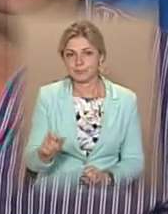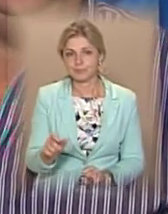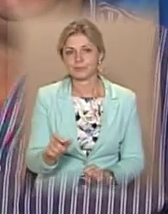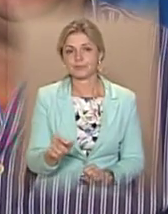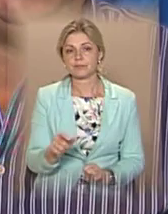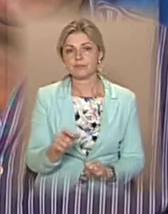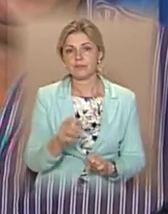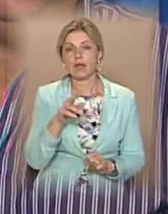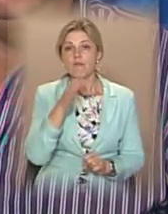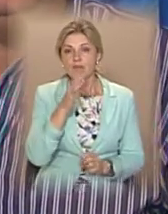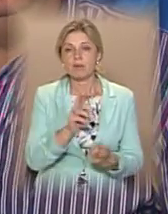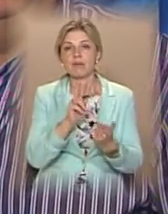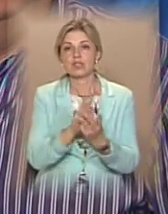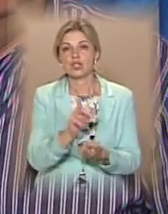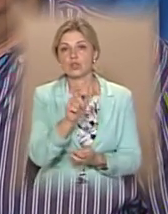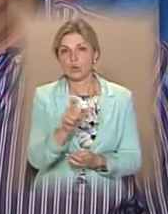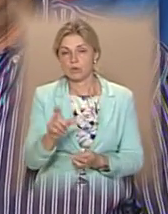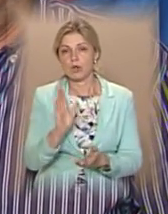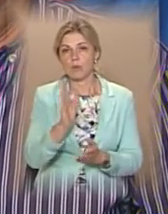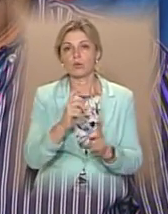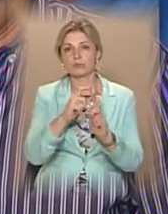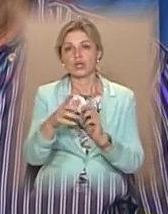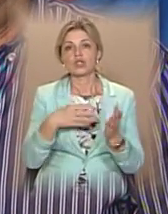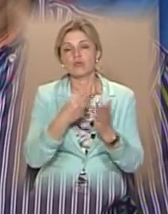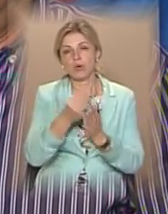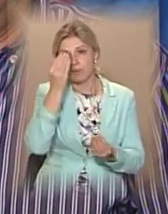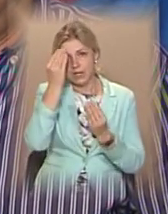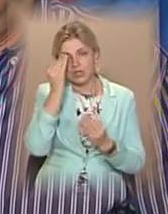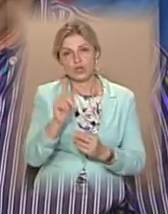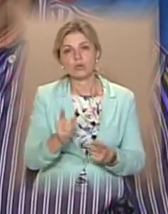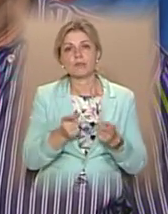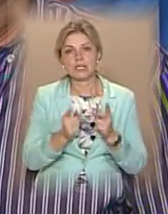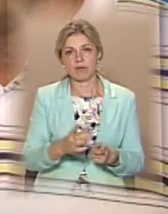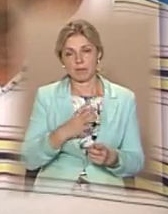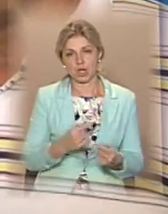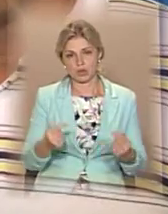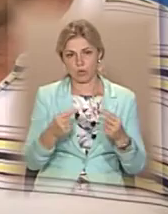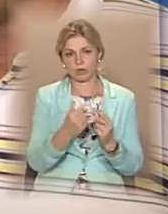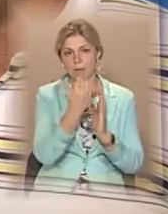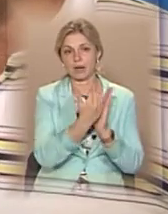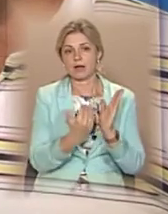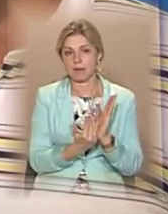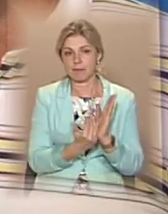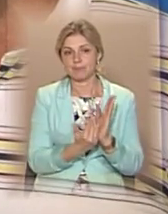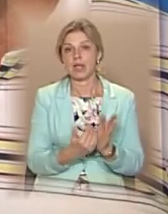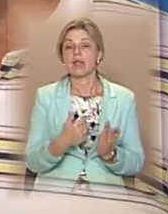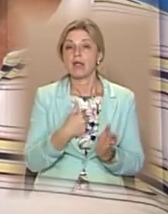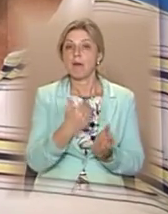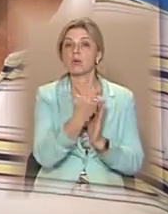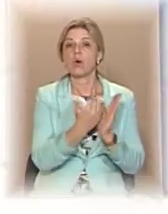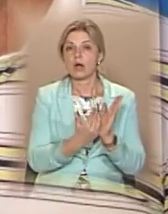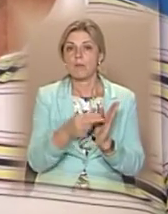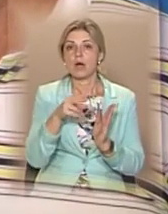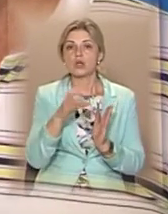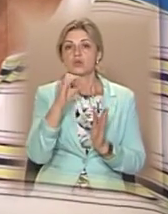встрече с людьми я буду доносить свою позицию, и чтобы действительно у нас была четкая программа. Иду с программой по социальным